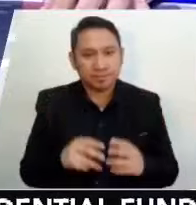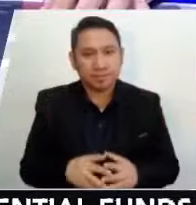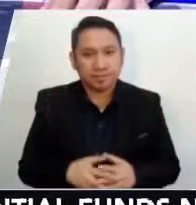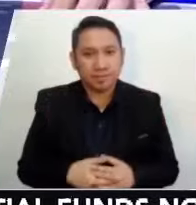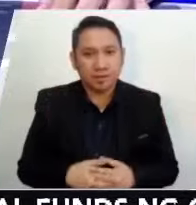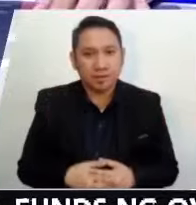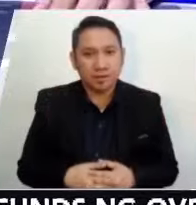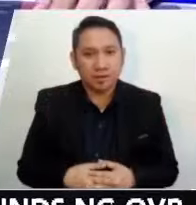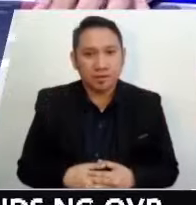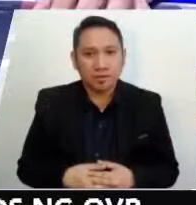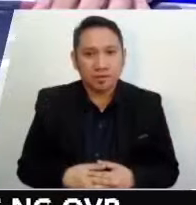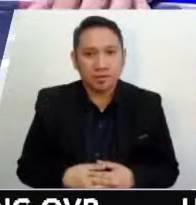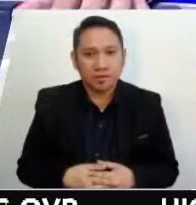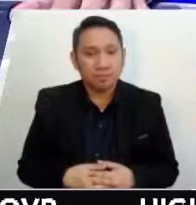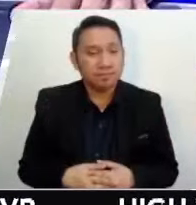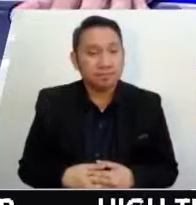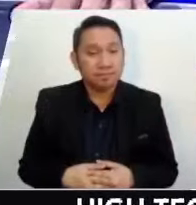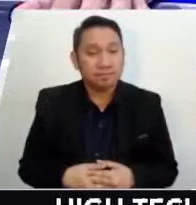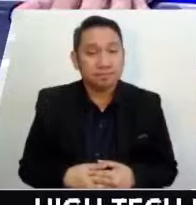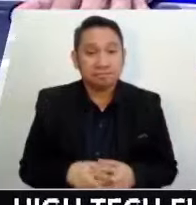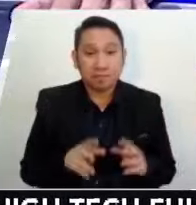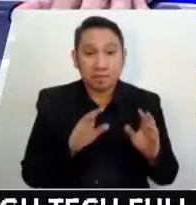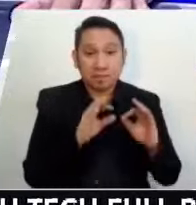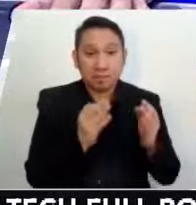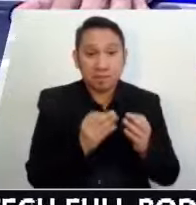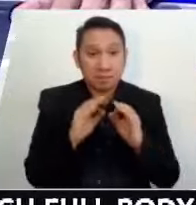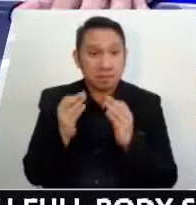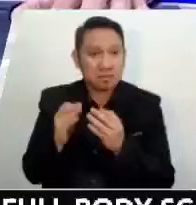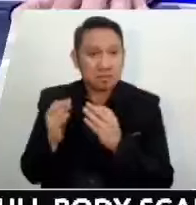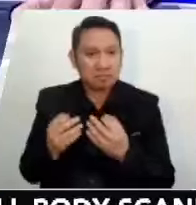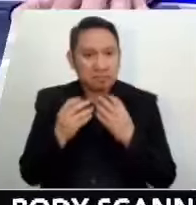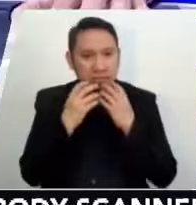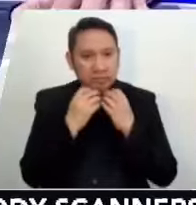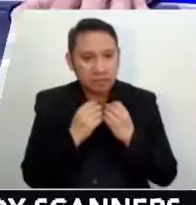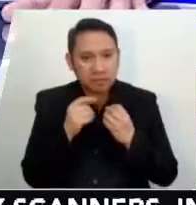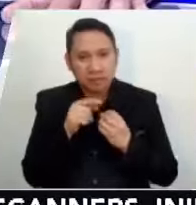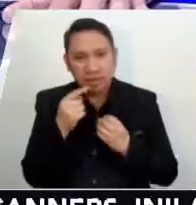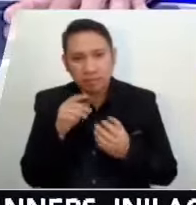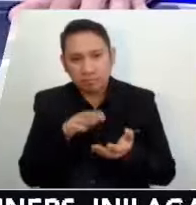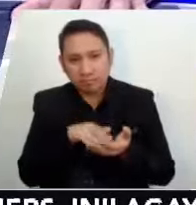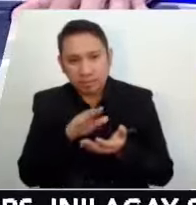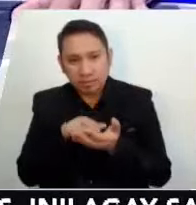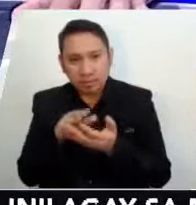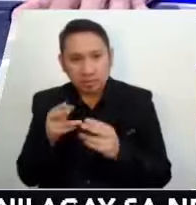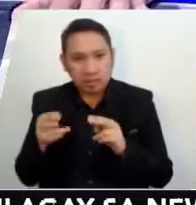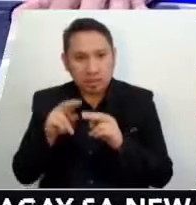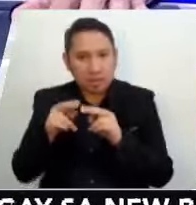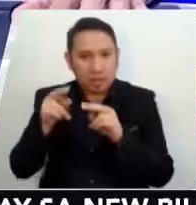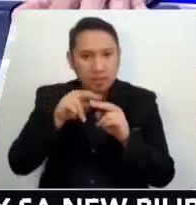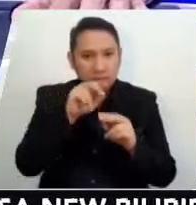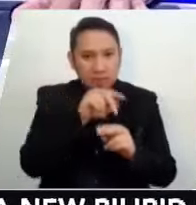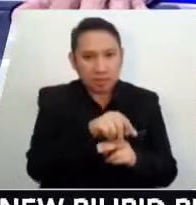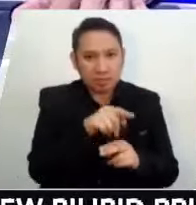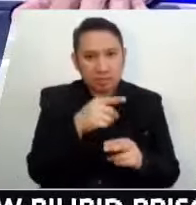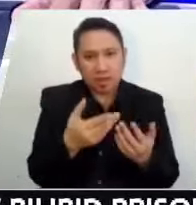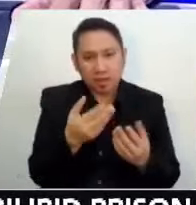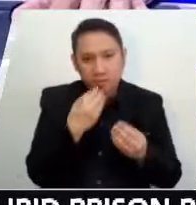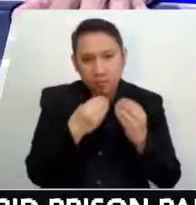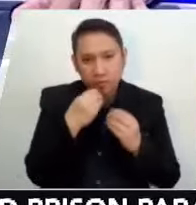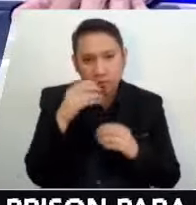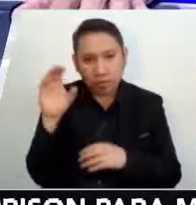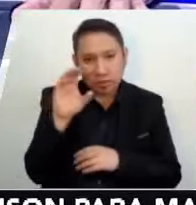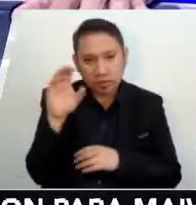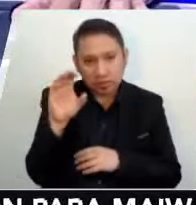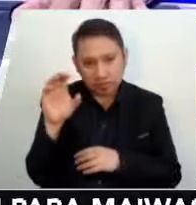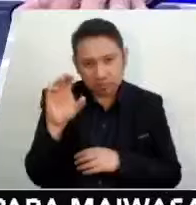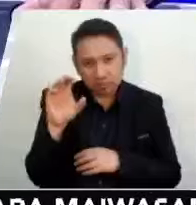tipid-tipid muna ang ilang pamilya kasunod ng pagtaas ang presyo ng mahigit sang notse Buena items ang ilan mamimili na